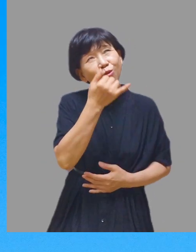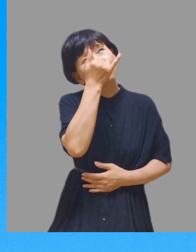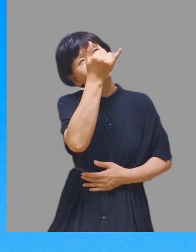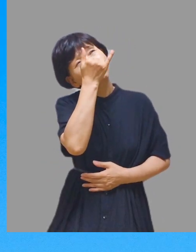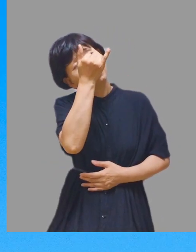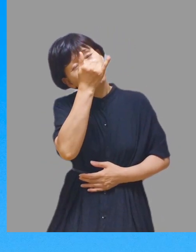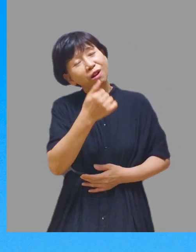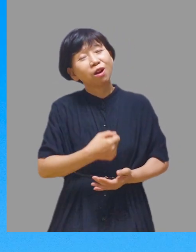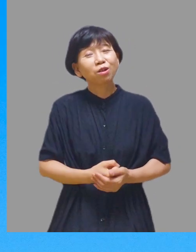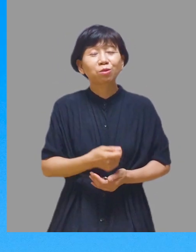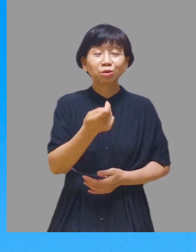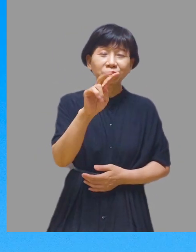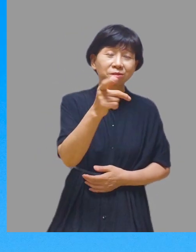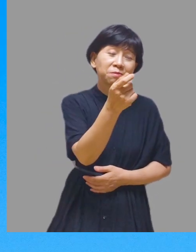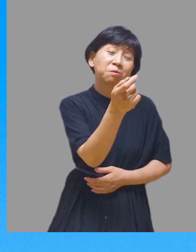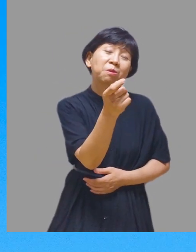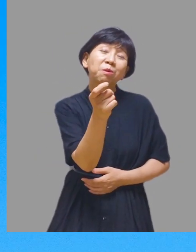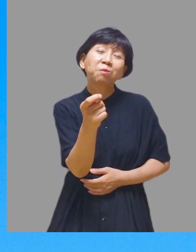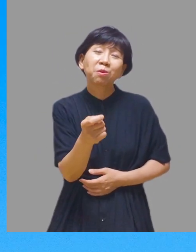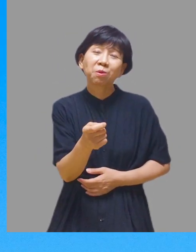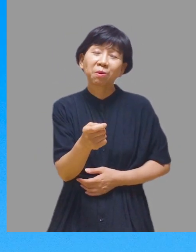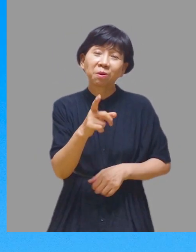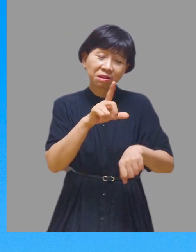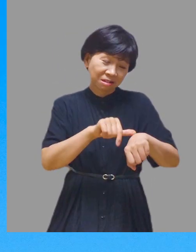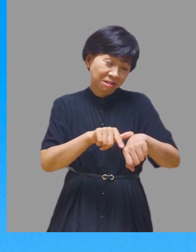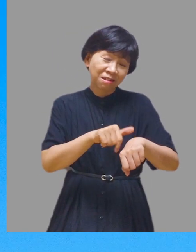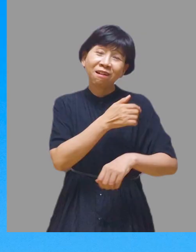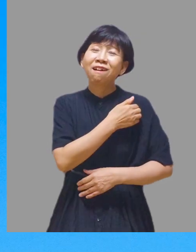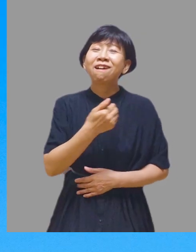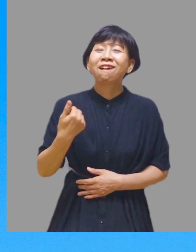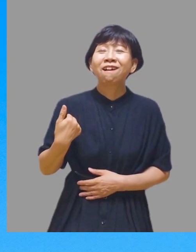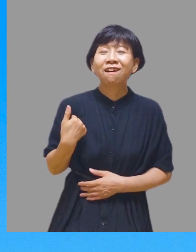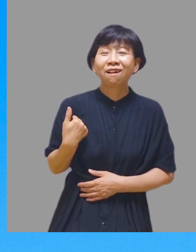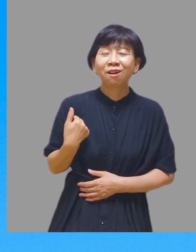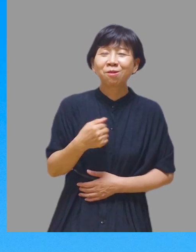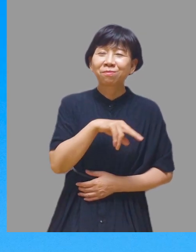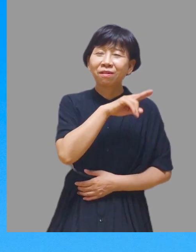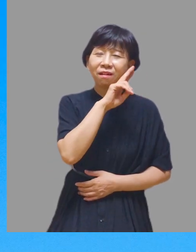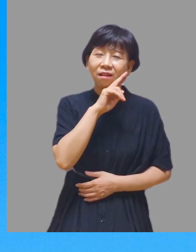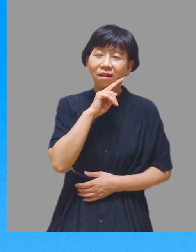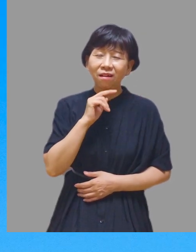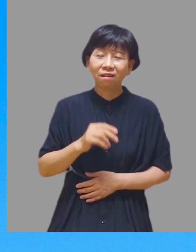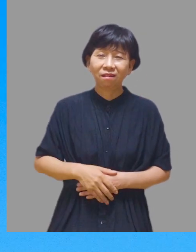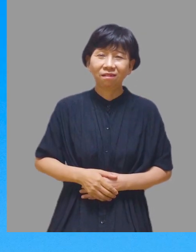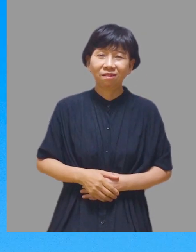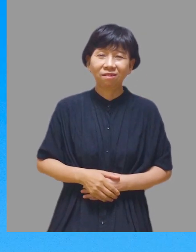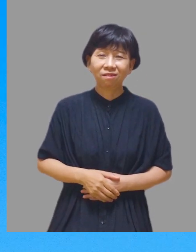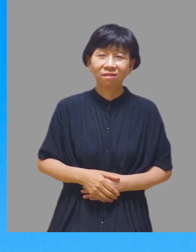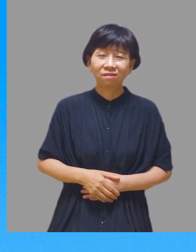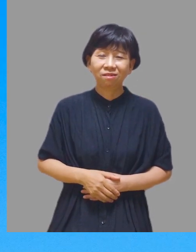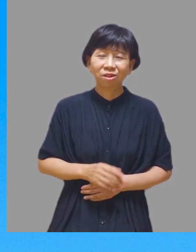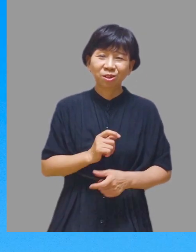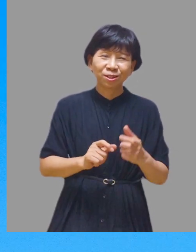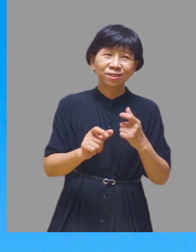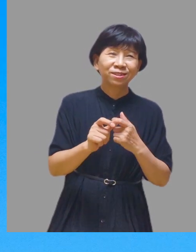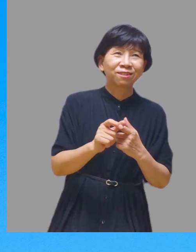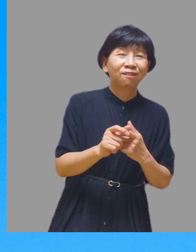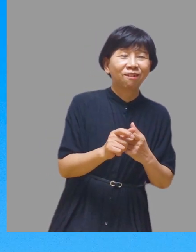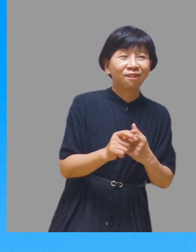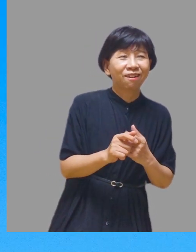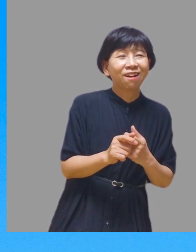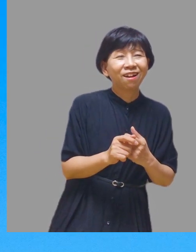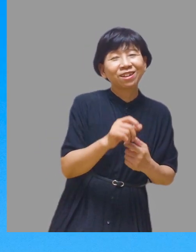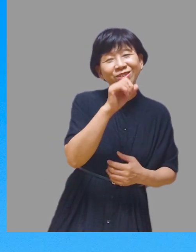뭐 TV 밀린 드라마도 쫙 보기도 하고 너무 시간활용이 편해졌어요. 좀 더 즐기다가